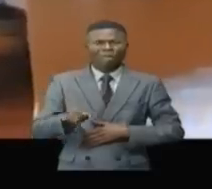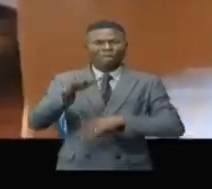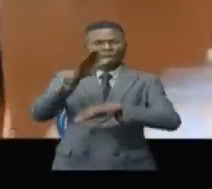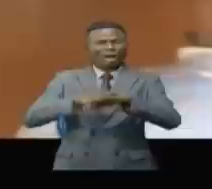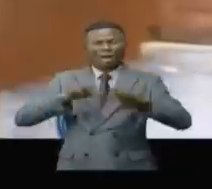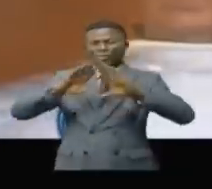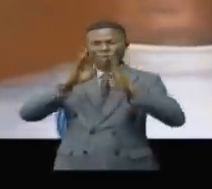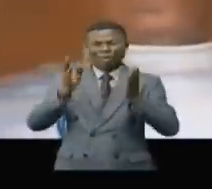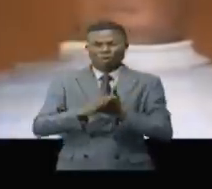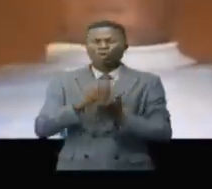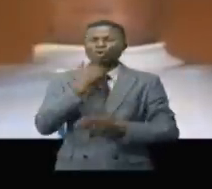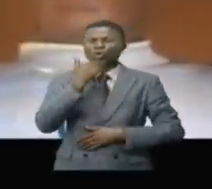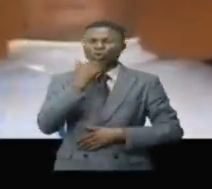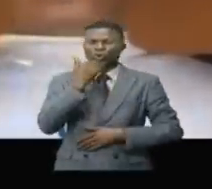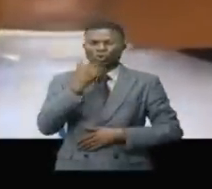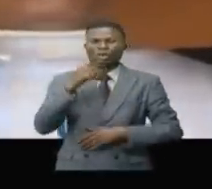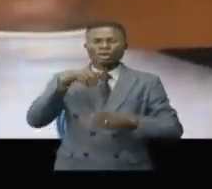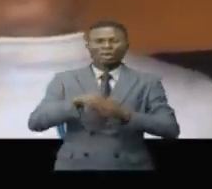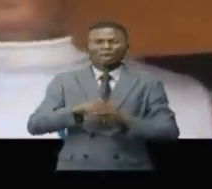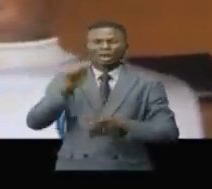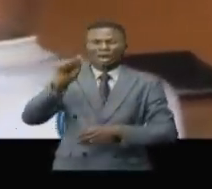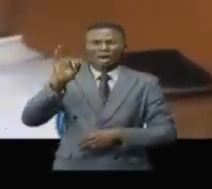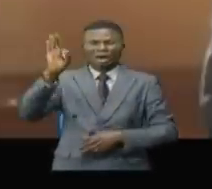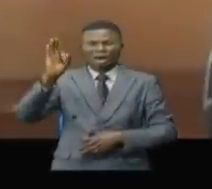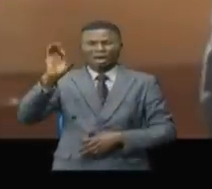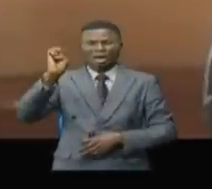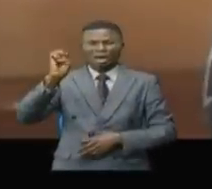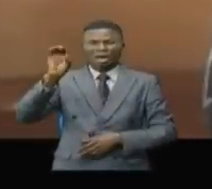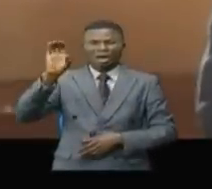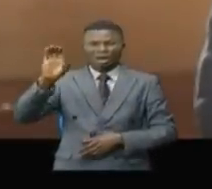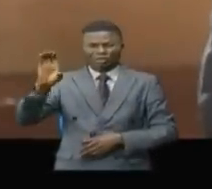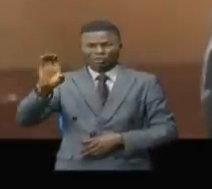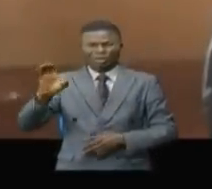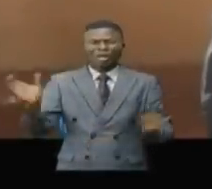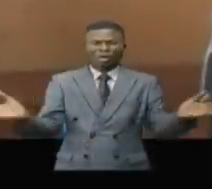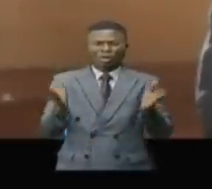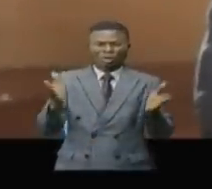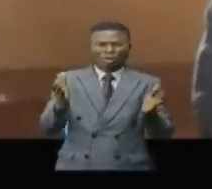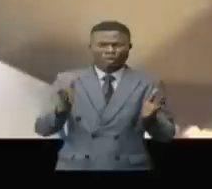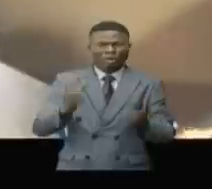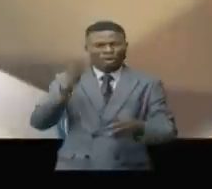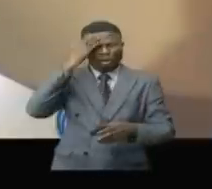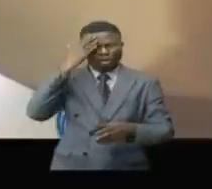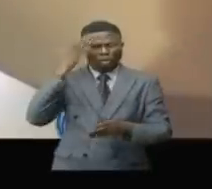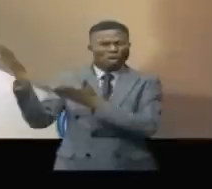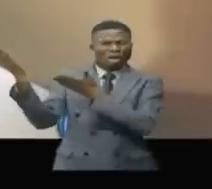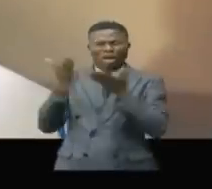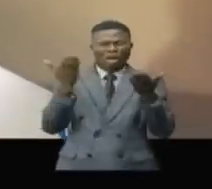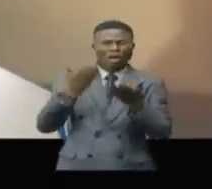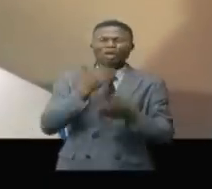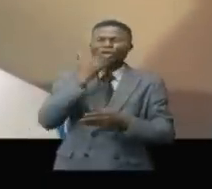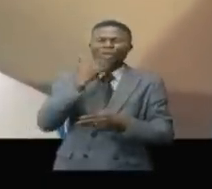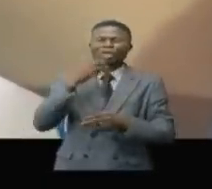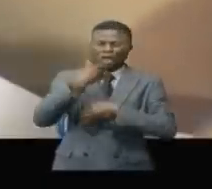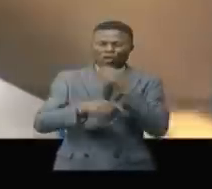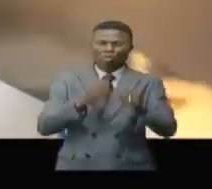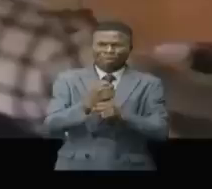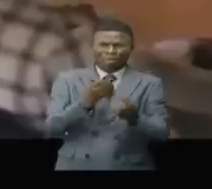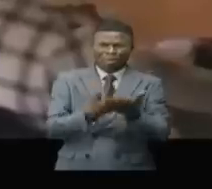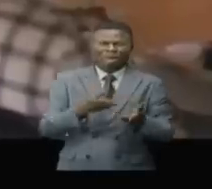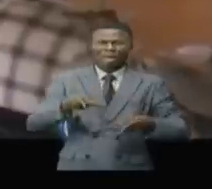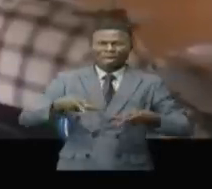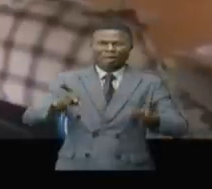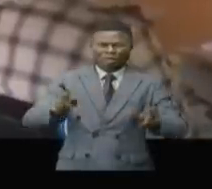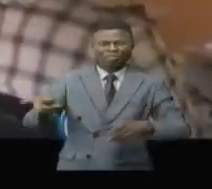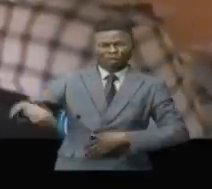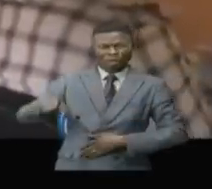opérateurs économiques à travers la FEC, une façon de les sensibiliser afin d'arracher les différents marchés que les pouvoirs centraux lancent. C'est pour permettre aussi